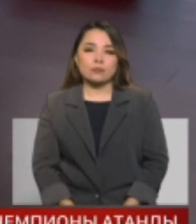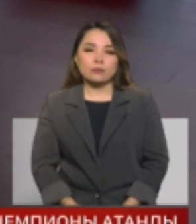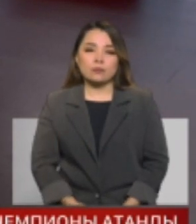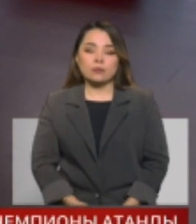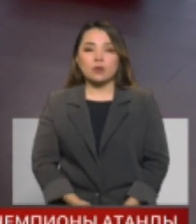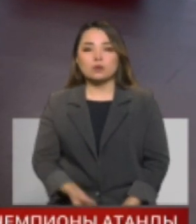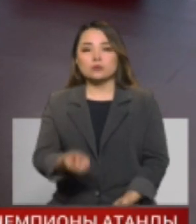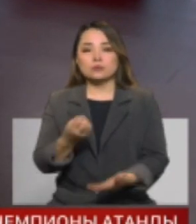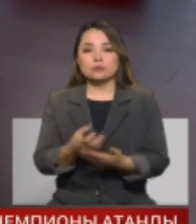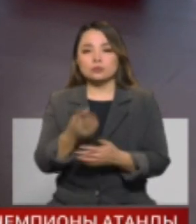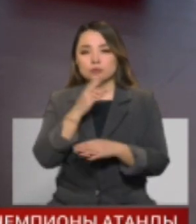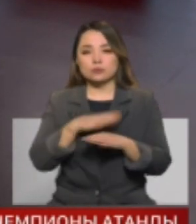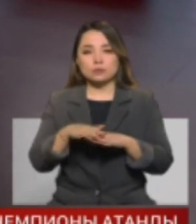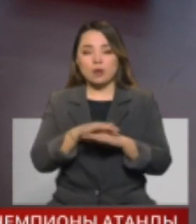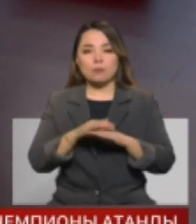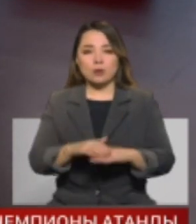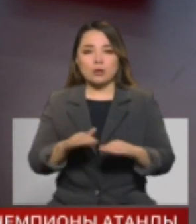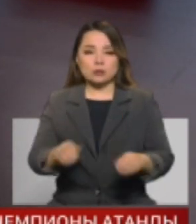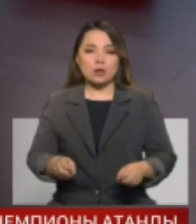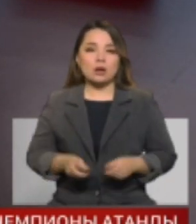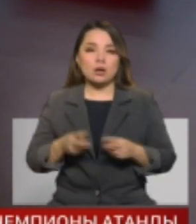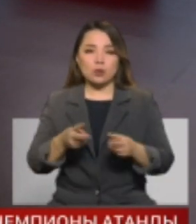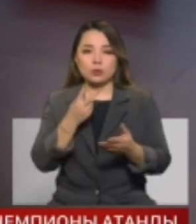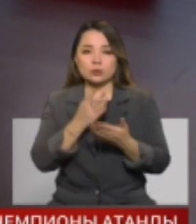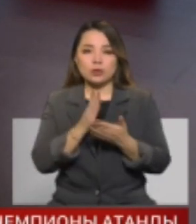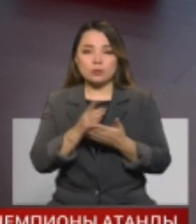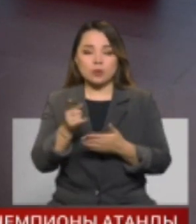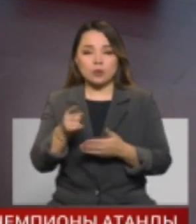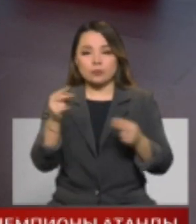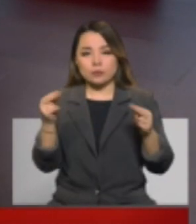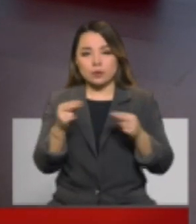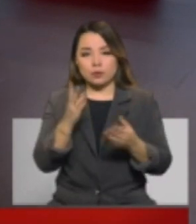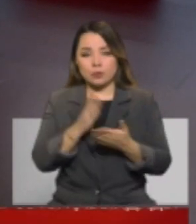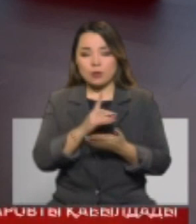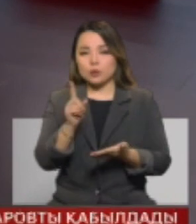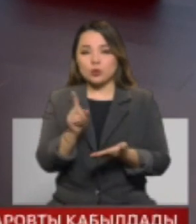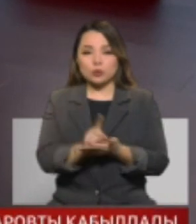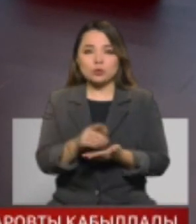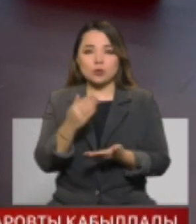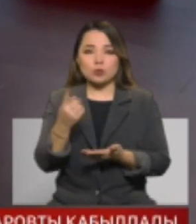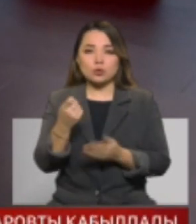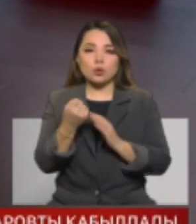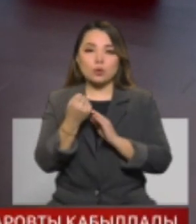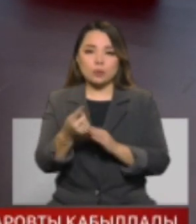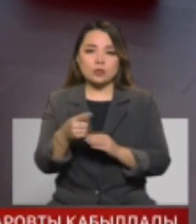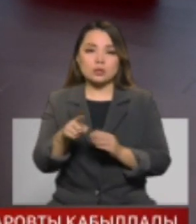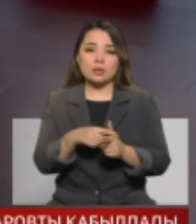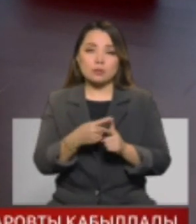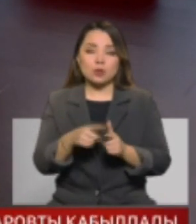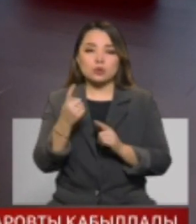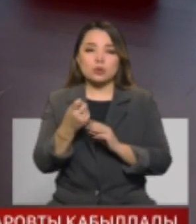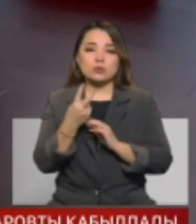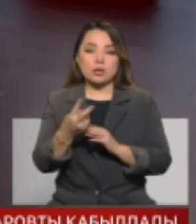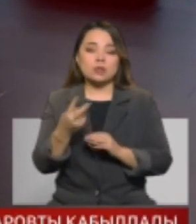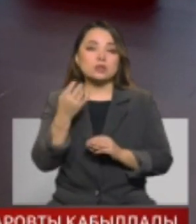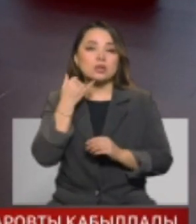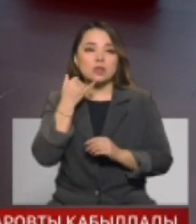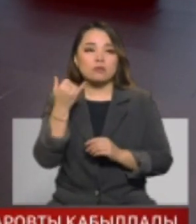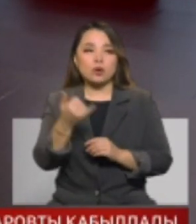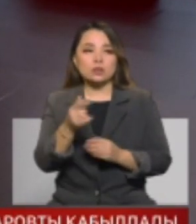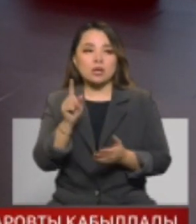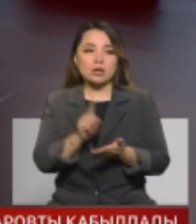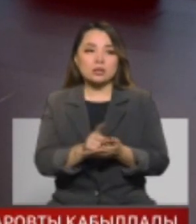Я, құрметті көрермен, егер балаларға қауіп төніп тұрғанына куә болсаңыз, міндетті түрде 111 немесе 102